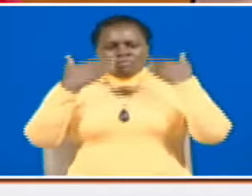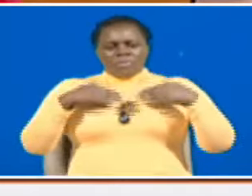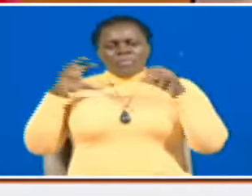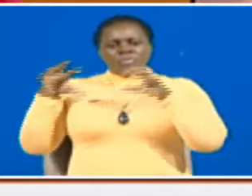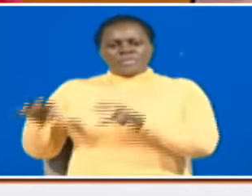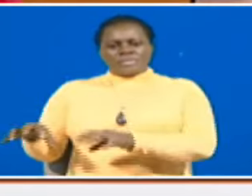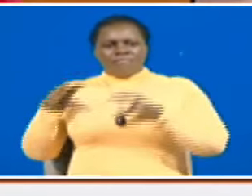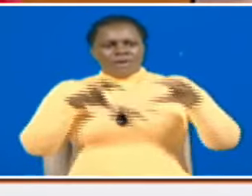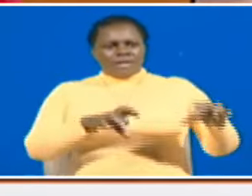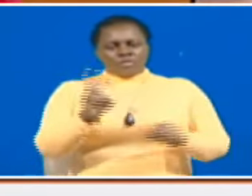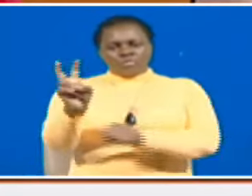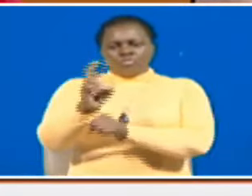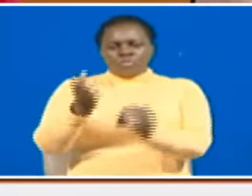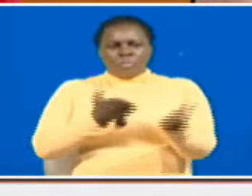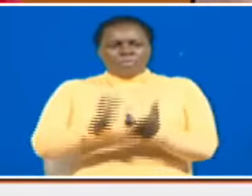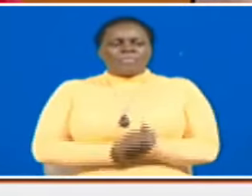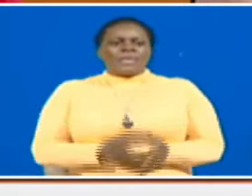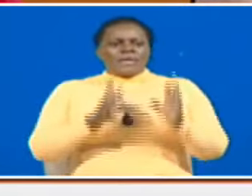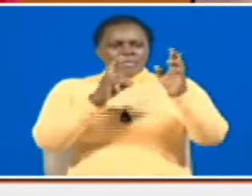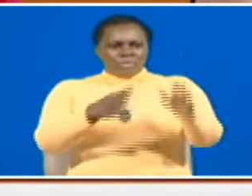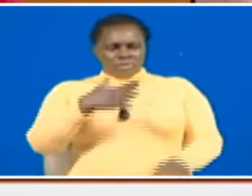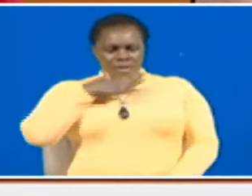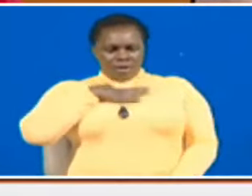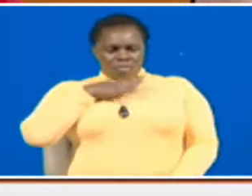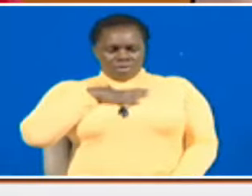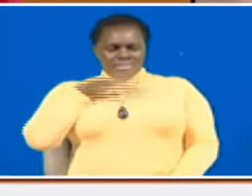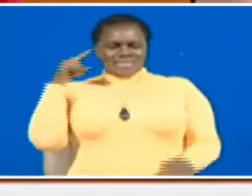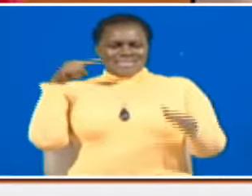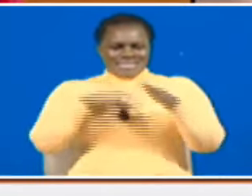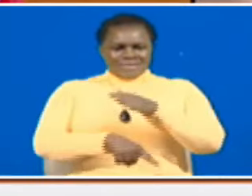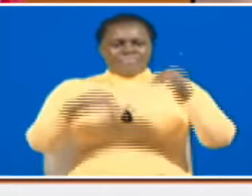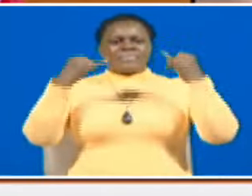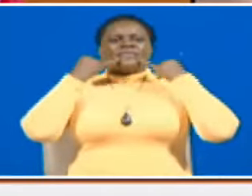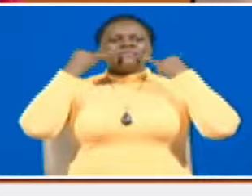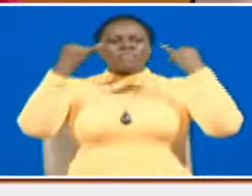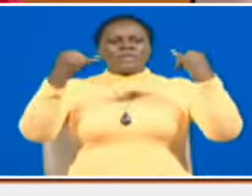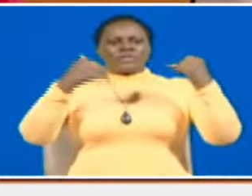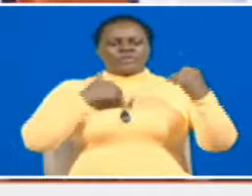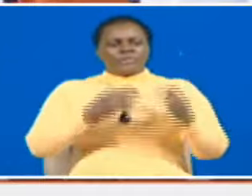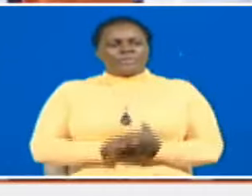kutafuta huduma za matibabu. Catherine Imuraget na kina cha taarifa hii.